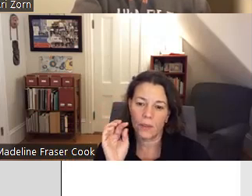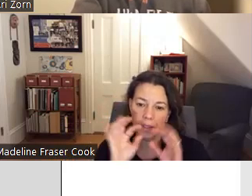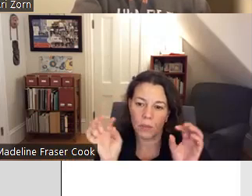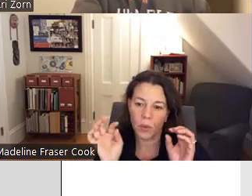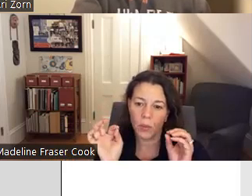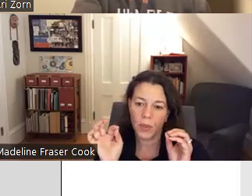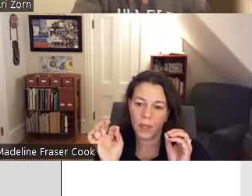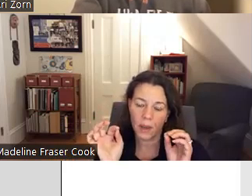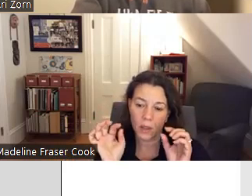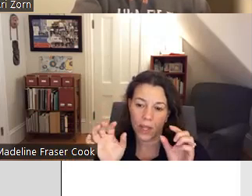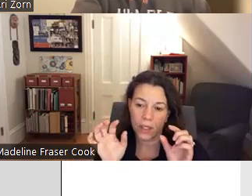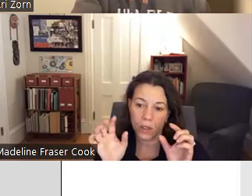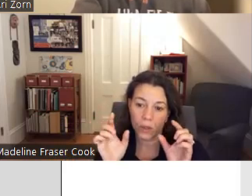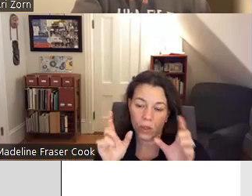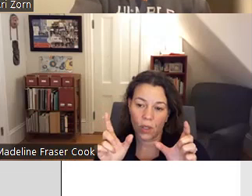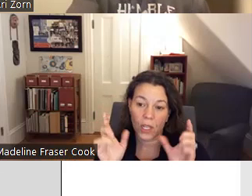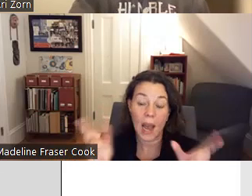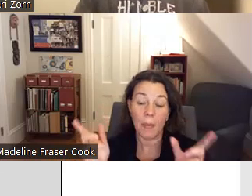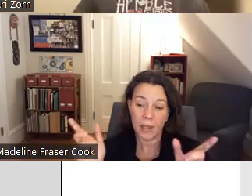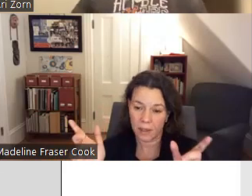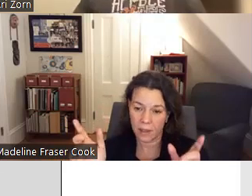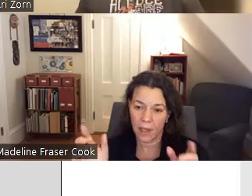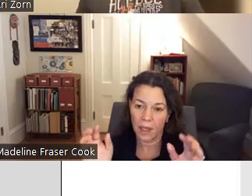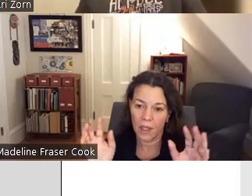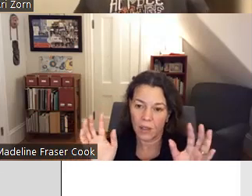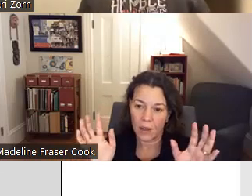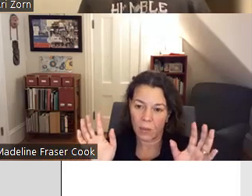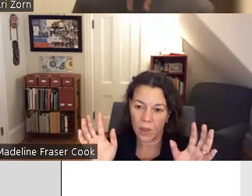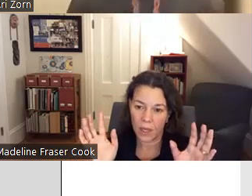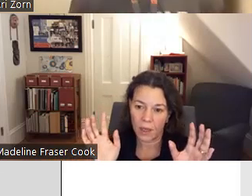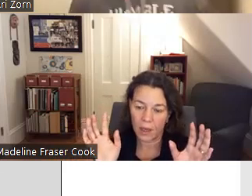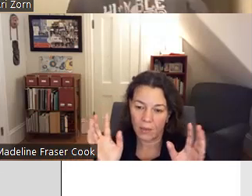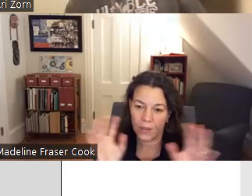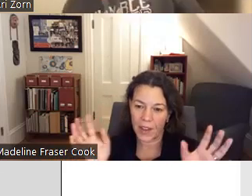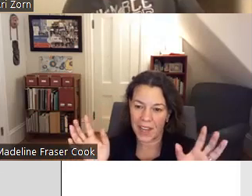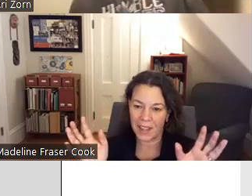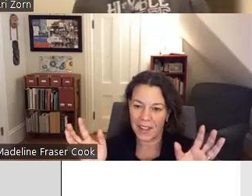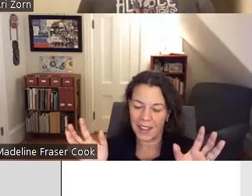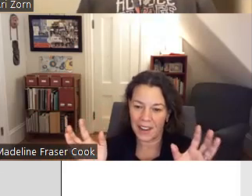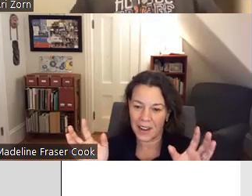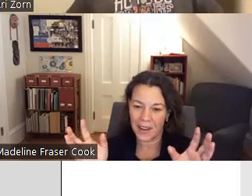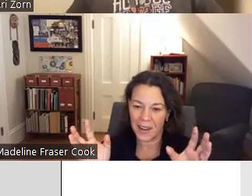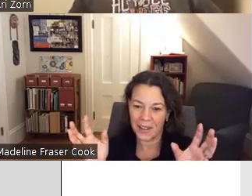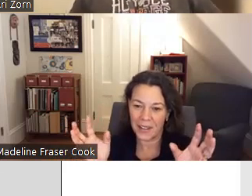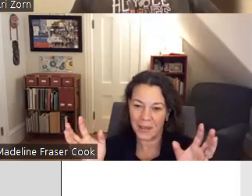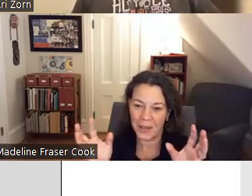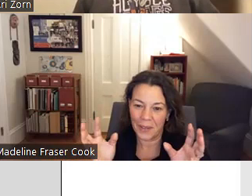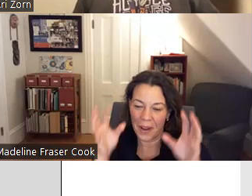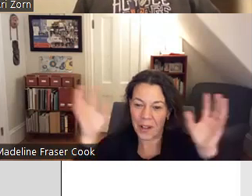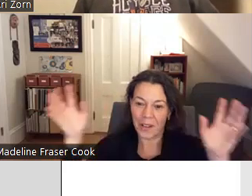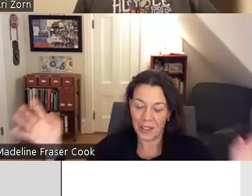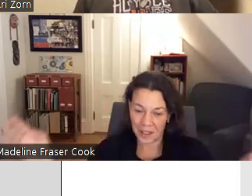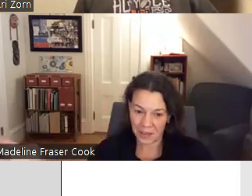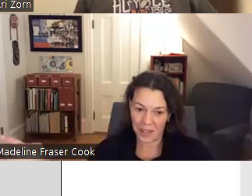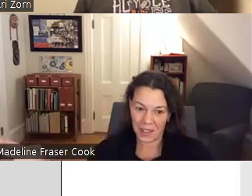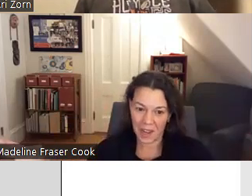of guides subgroups that address pour nous certain gagner topics quelques so sous-groupes that we kind of concernant divide it and conquer in certains terms of topics,